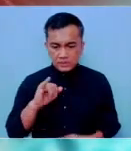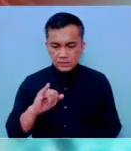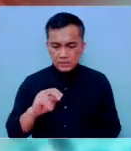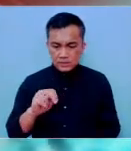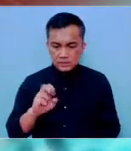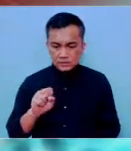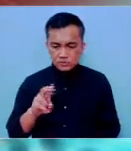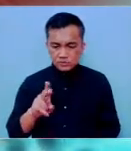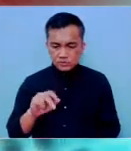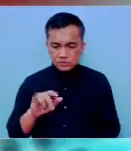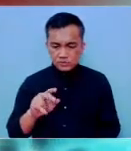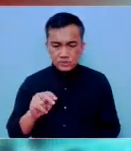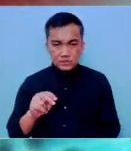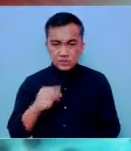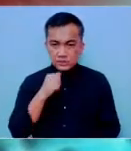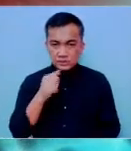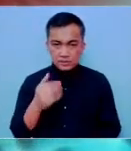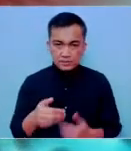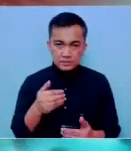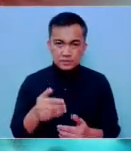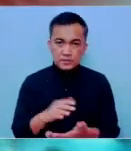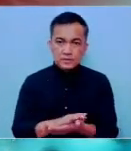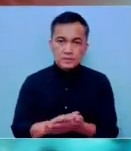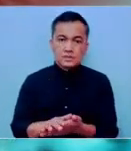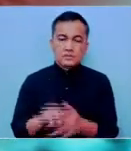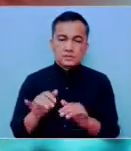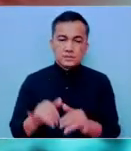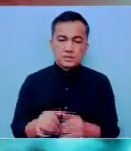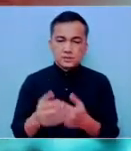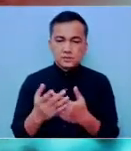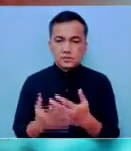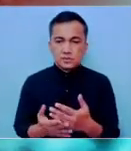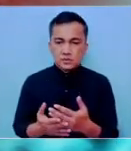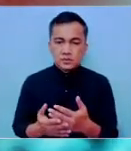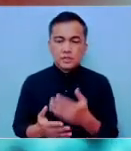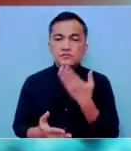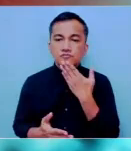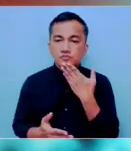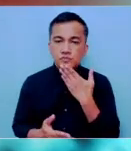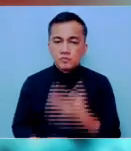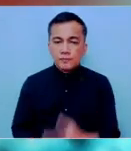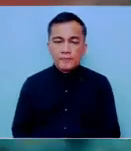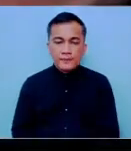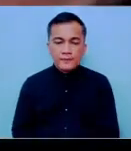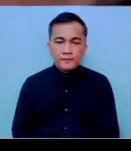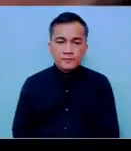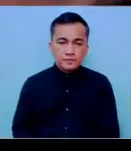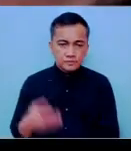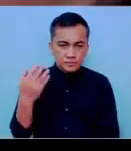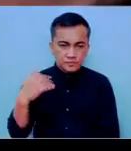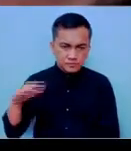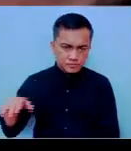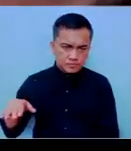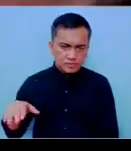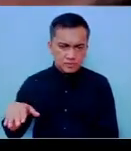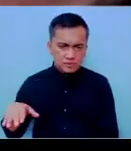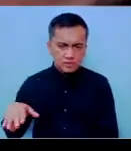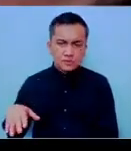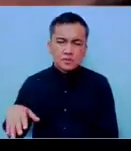ito nappraning sa dugo ng pasyente ang asukal nung bata pa ako doc hindi niyo na